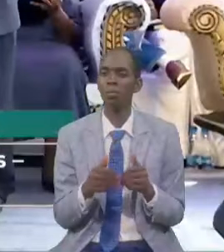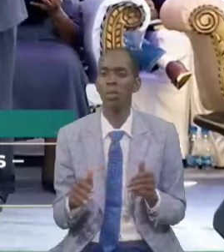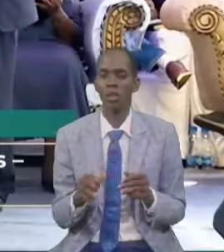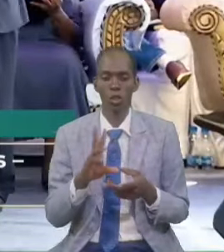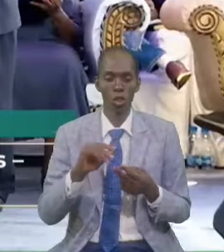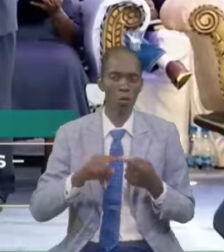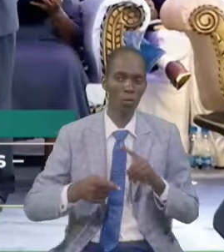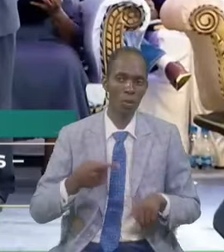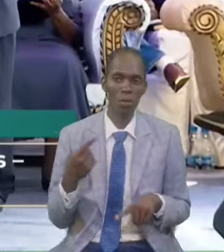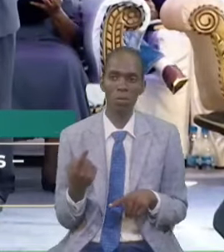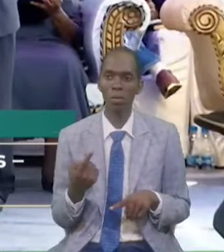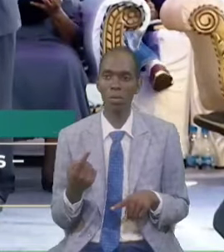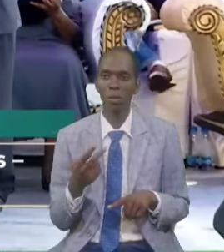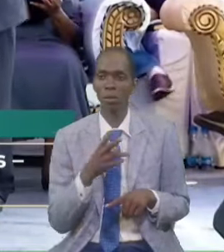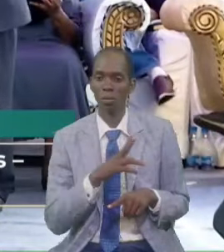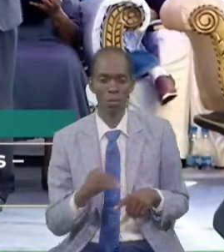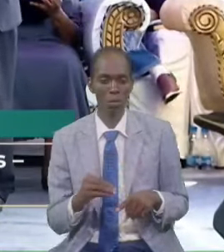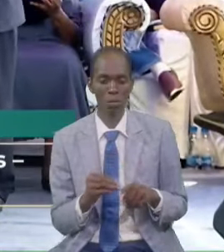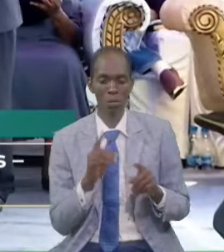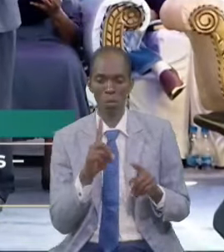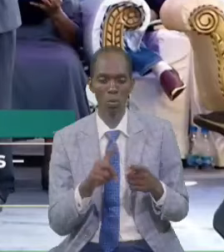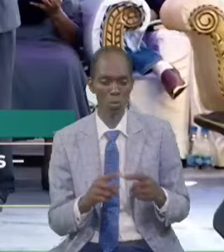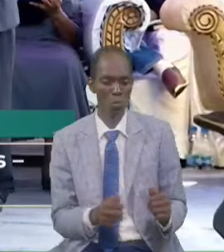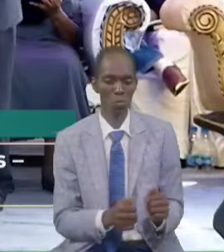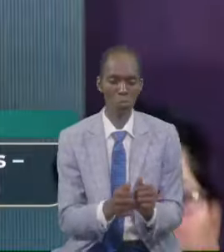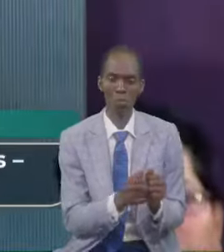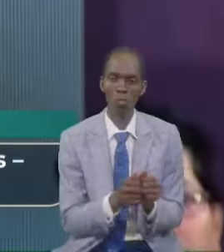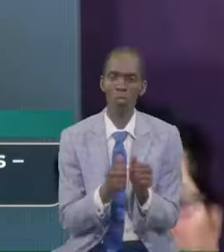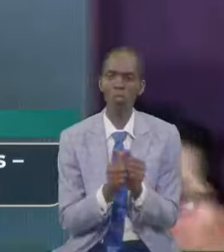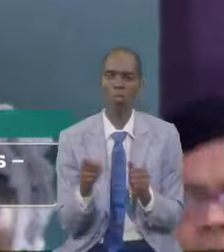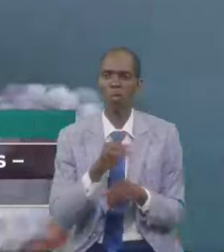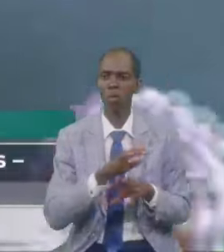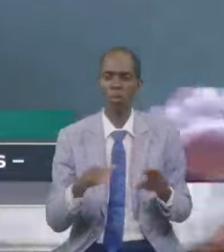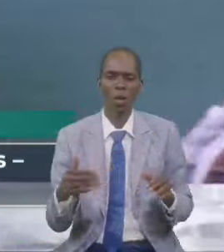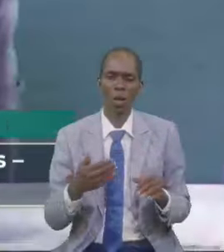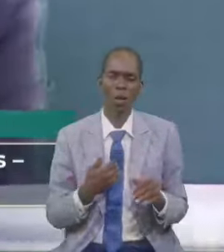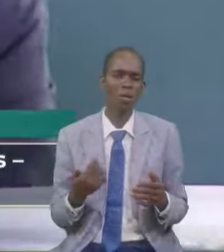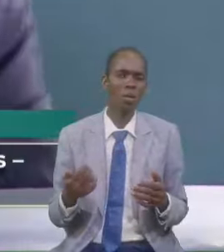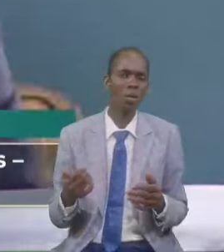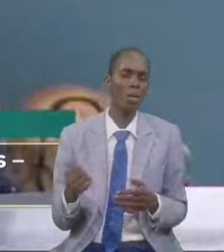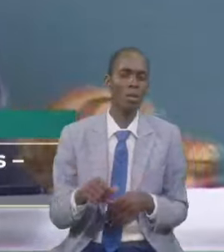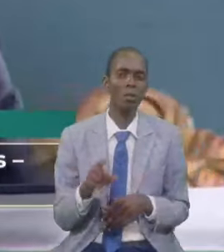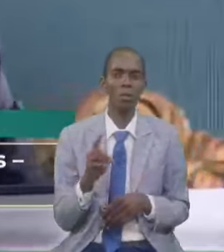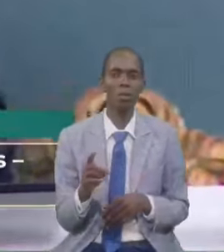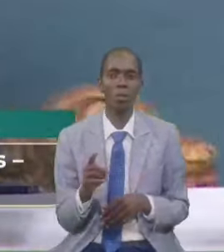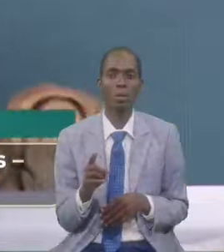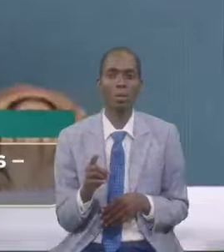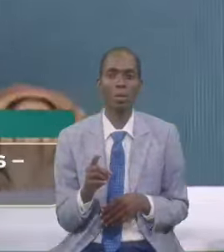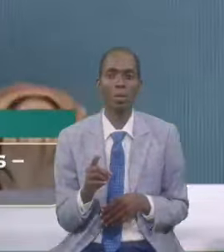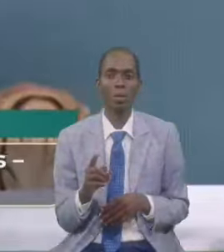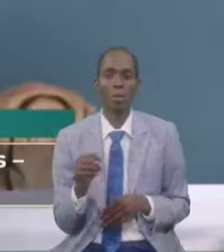ఉండరు. No acquaintance. ఏ విధమైన తోడు ఉండరు. I don't have anybody I know. నాకు తెలిసిన వారు ఎవ్వరు లేరు. They know you are hungry